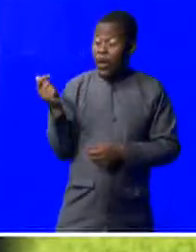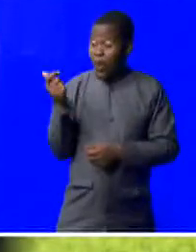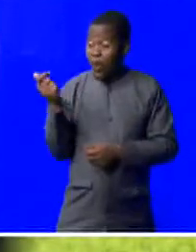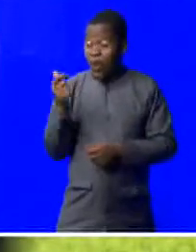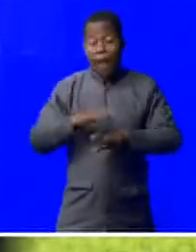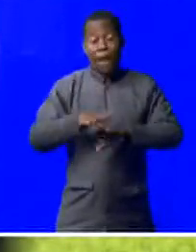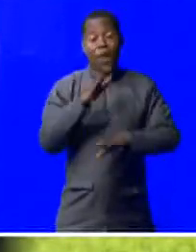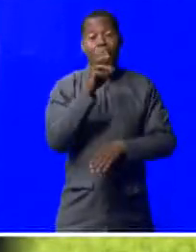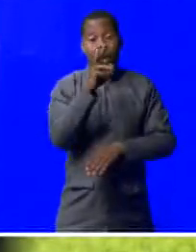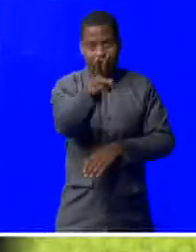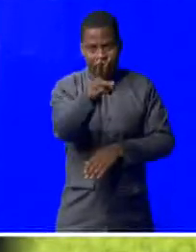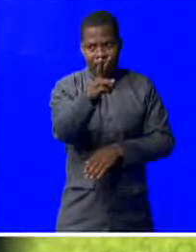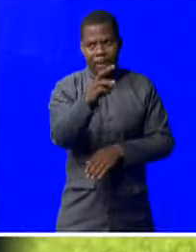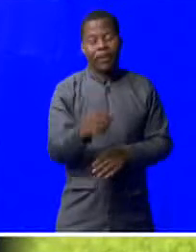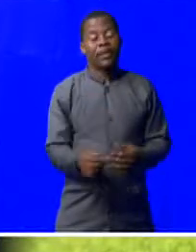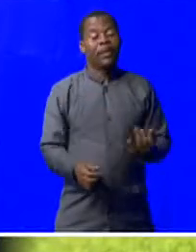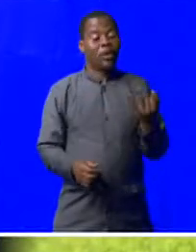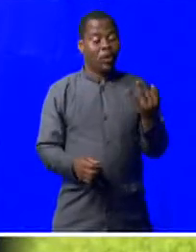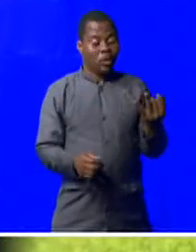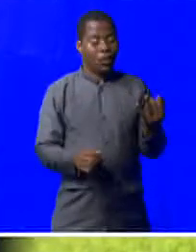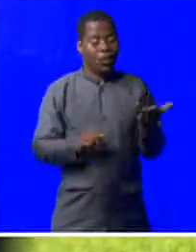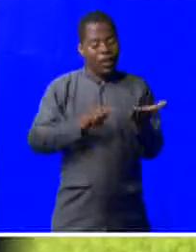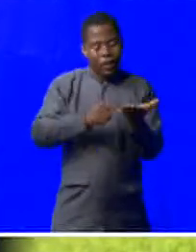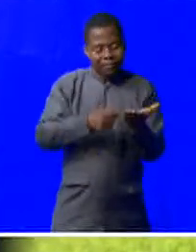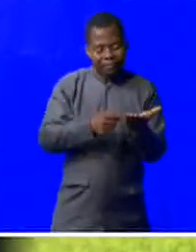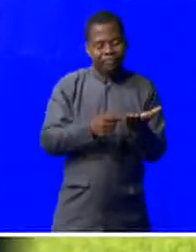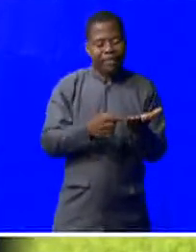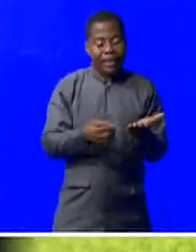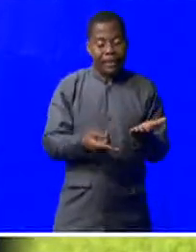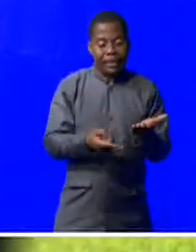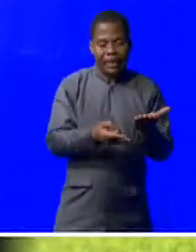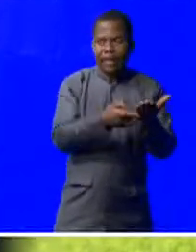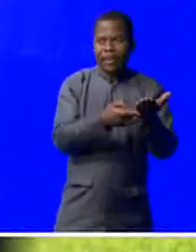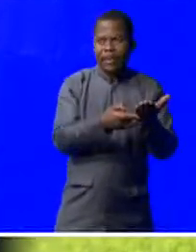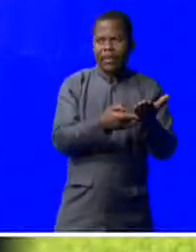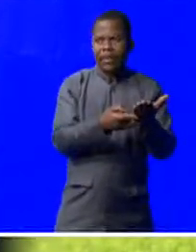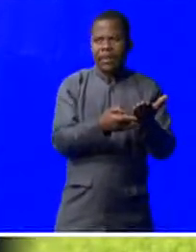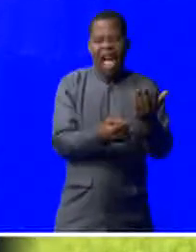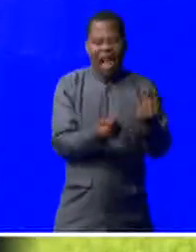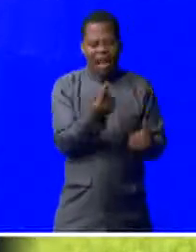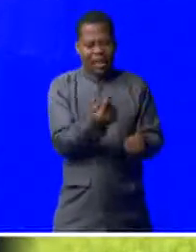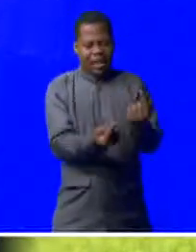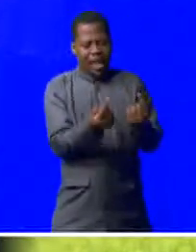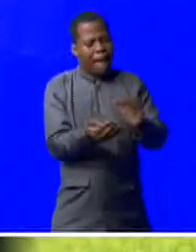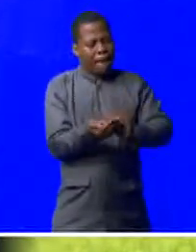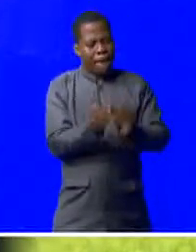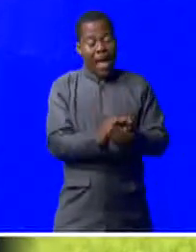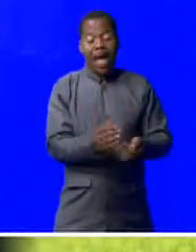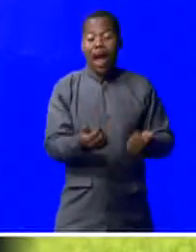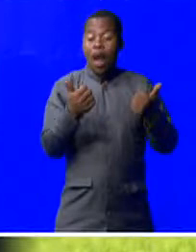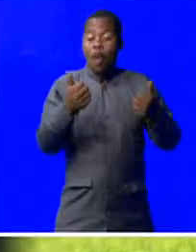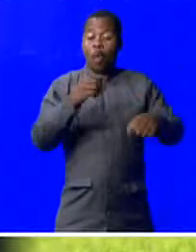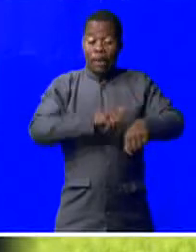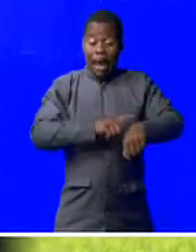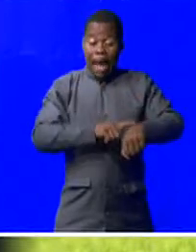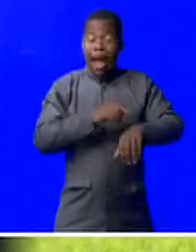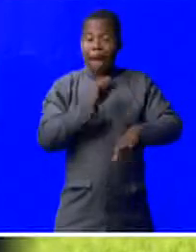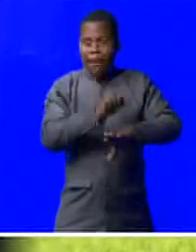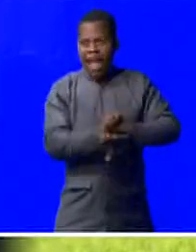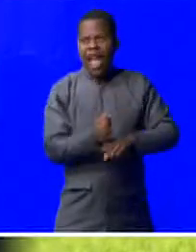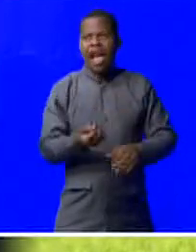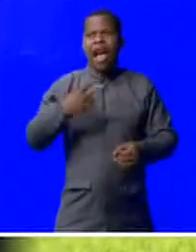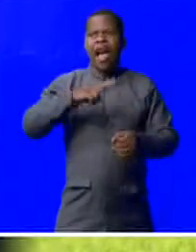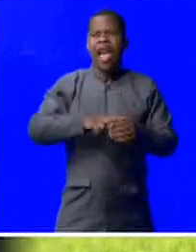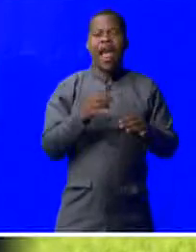kwesibili i technology iyasida ekutheni ema decisions lente kakho enteke ngesikhathi enteke nge